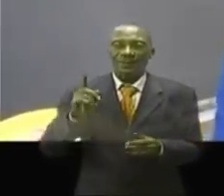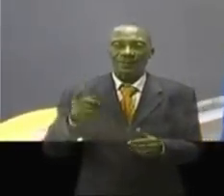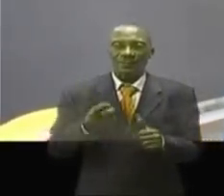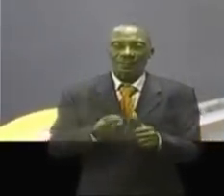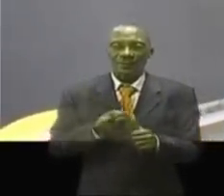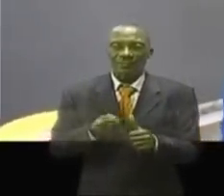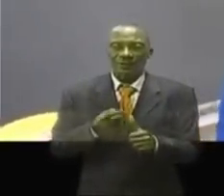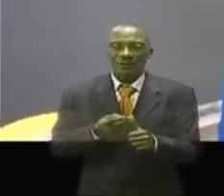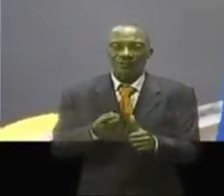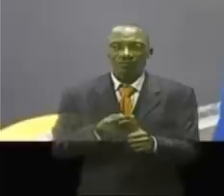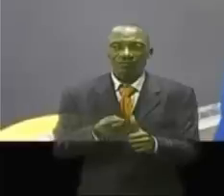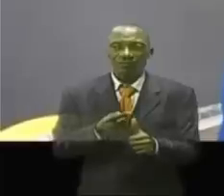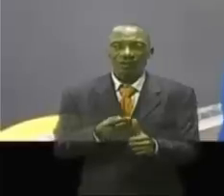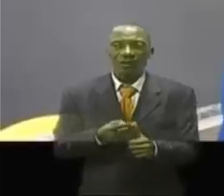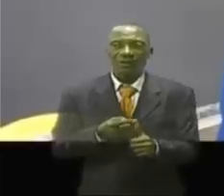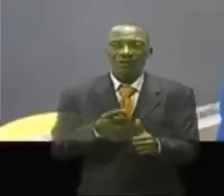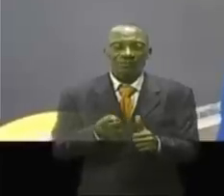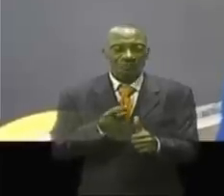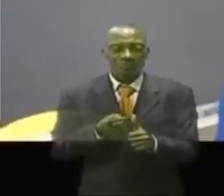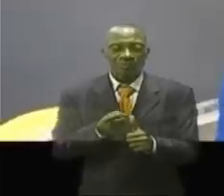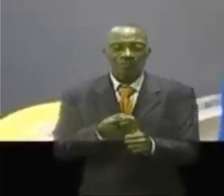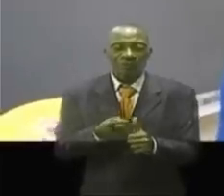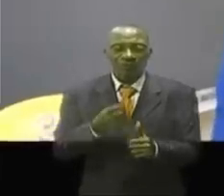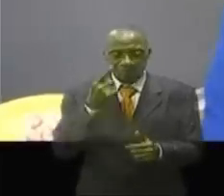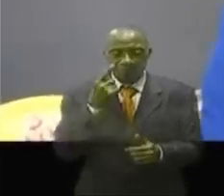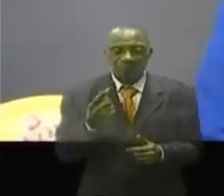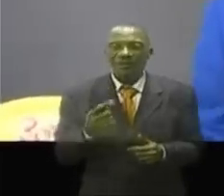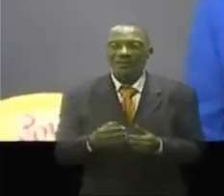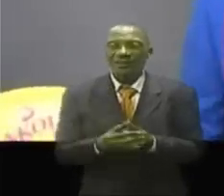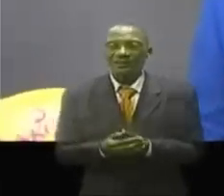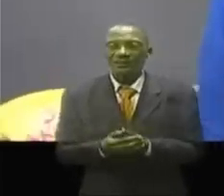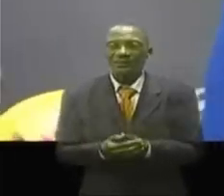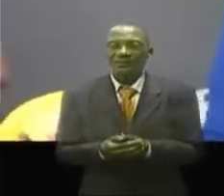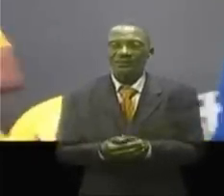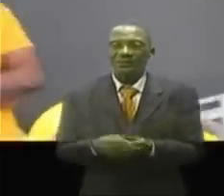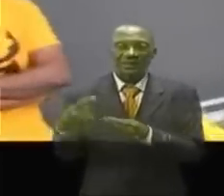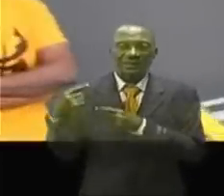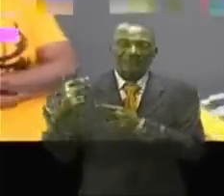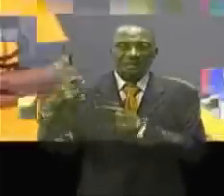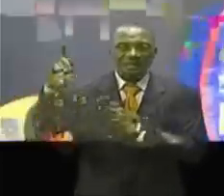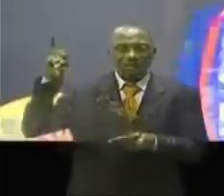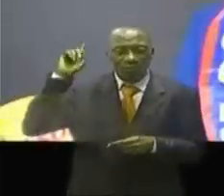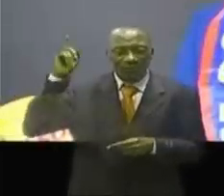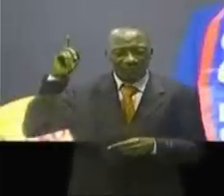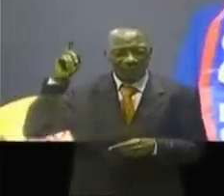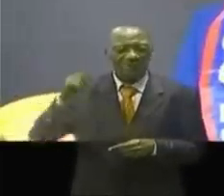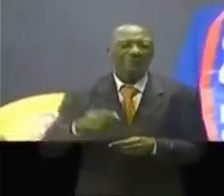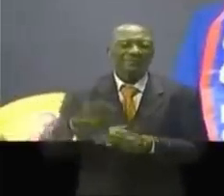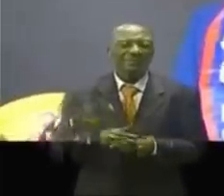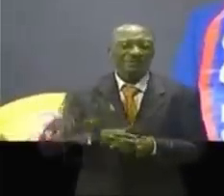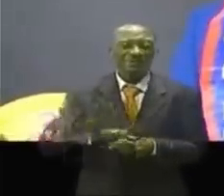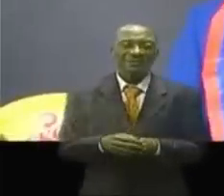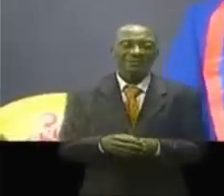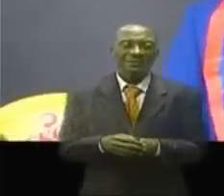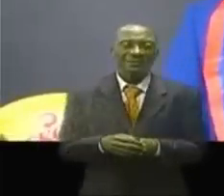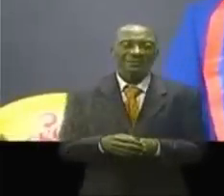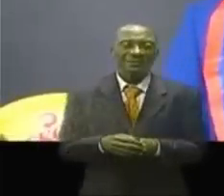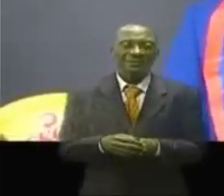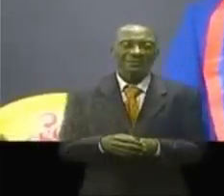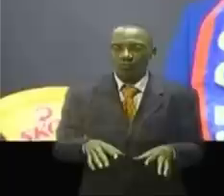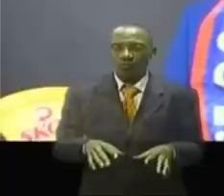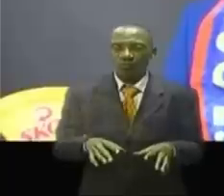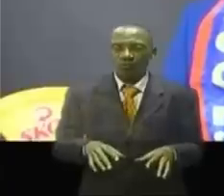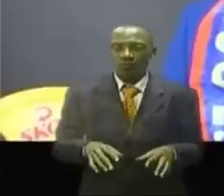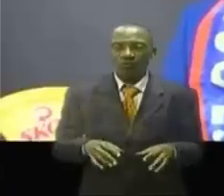République pointe du doigt et cite nommément qui est lui. C'est la toute première